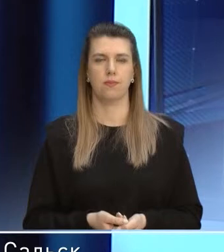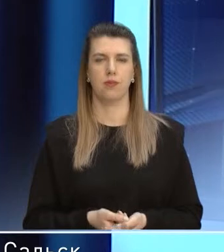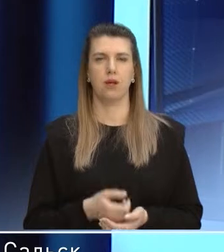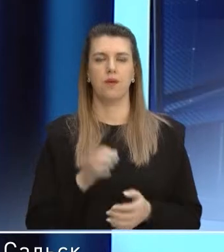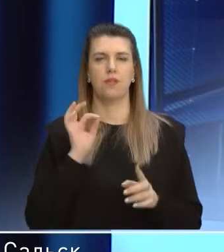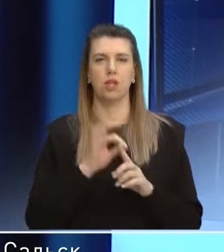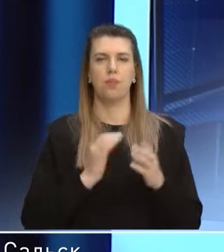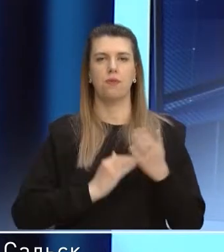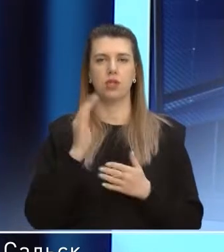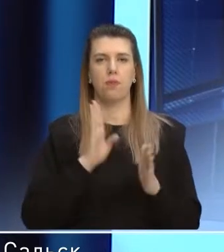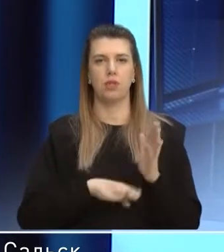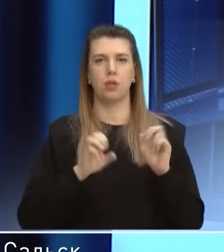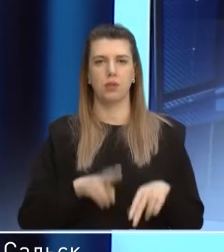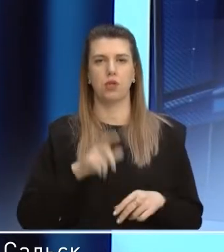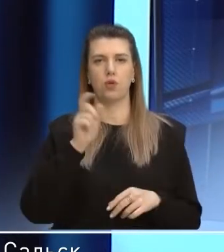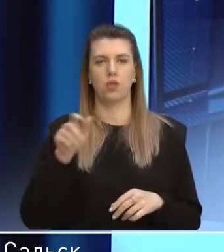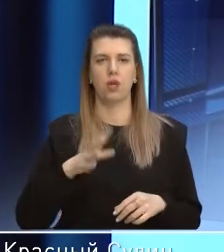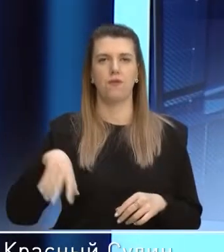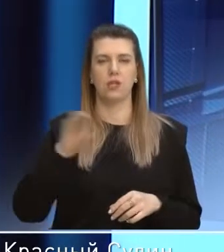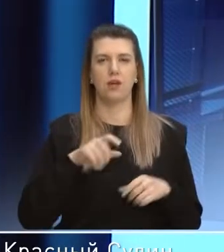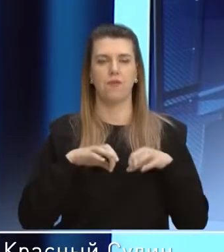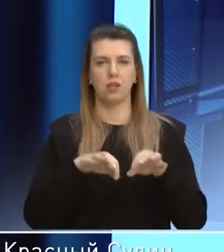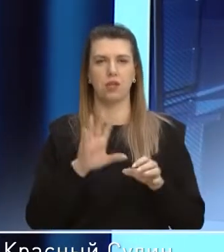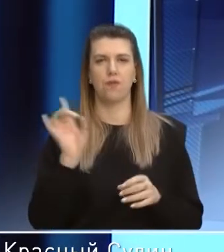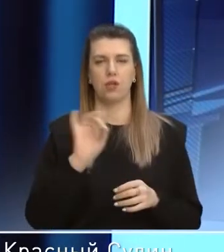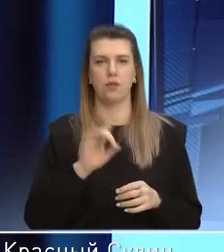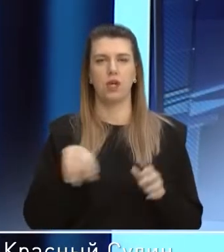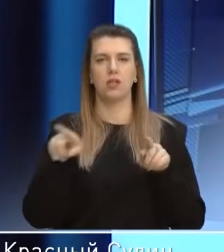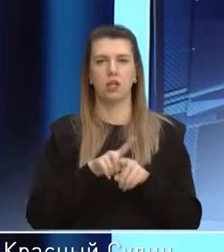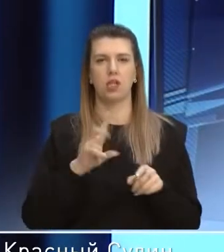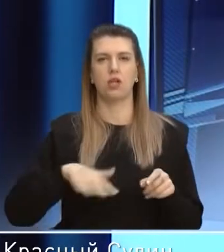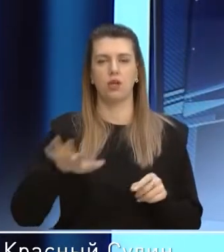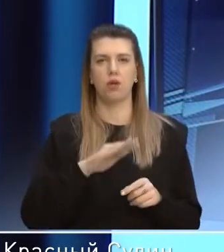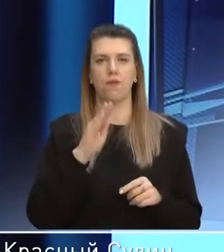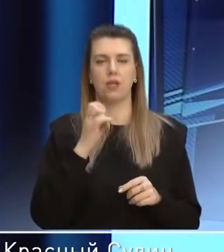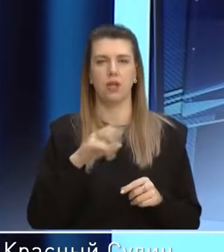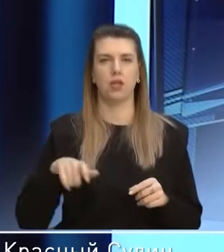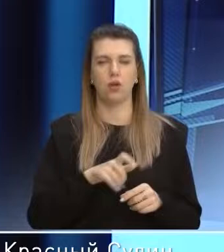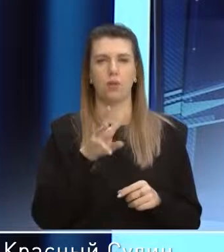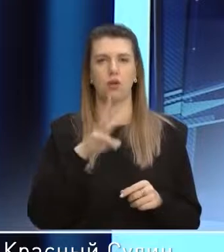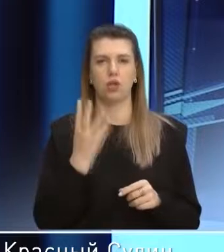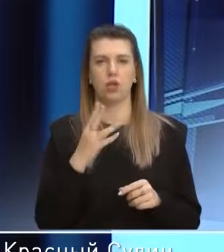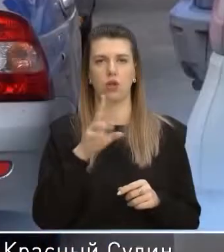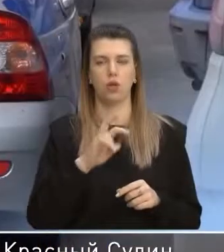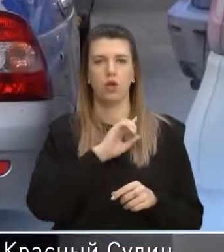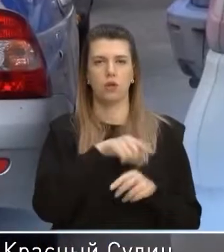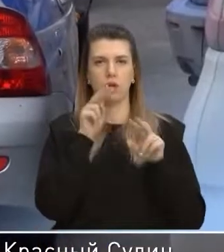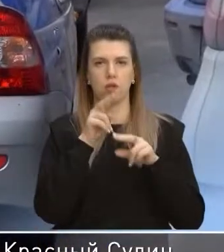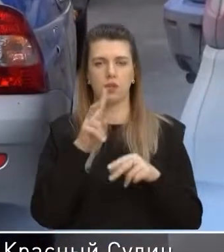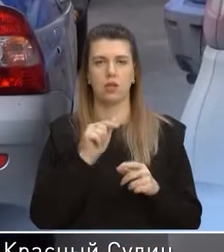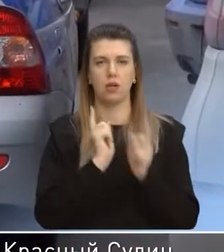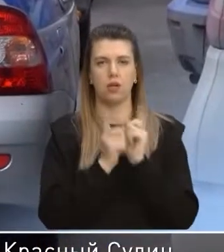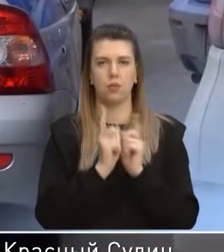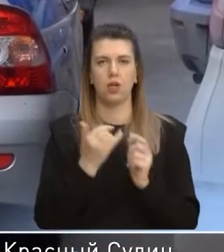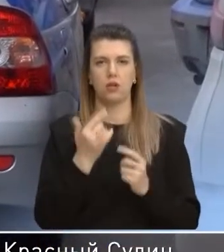в целях повышения безопасности граждан на всех въездах в ростов-на-дону а также на территории федеральной трассе м4 дон усилен контроль за